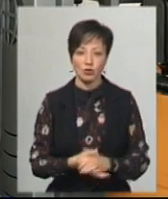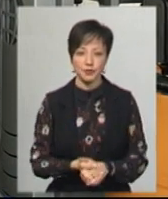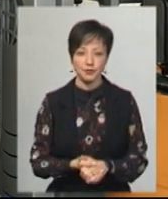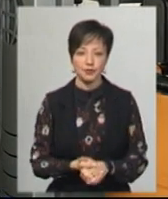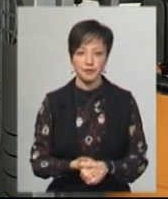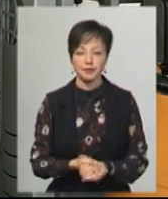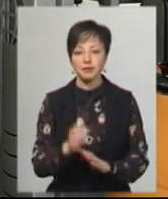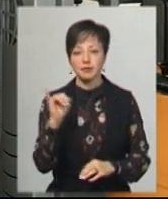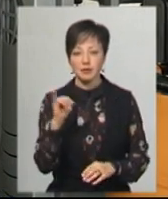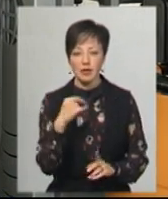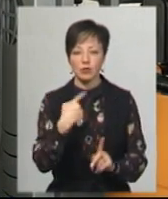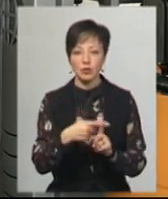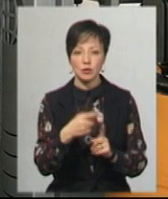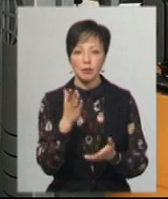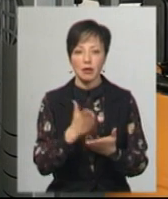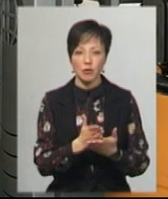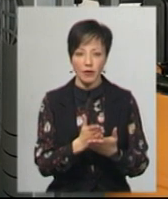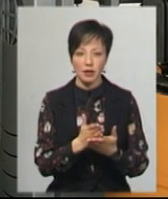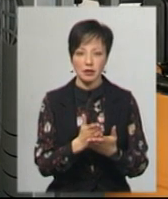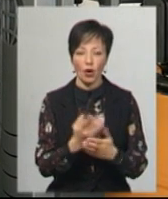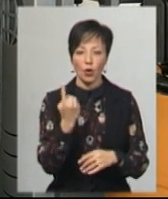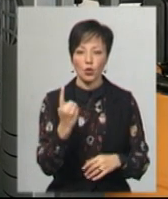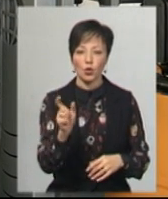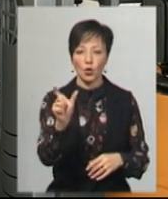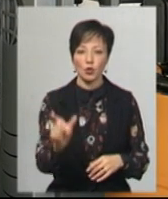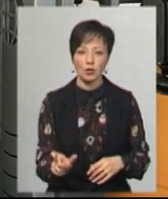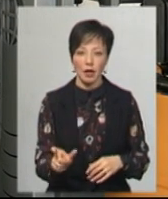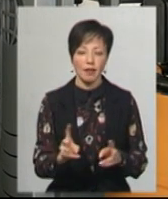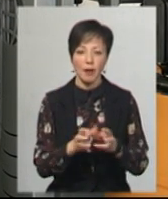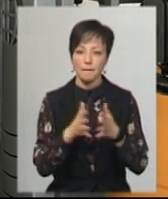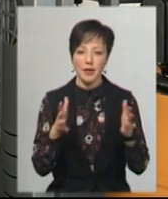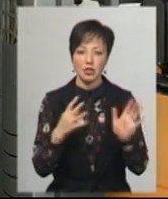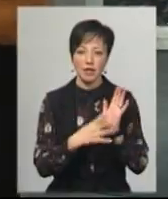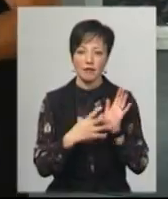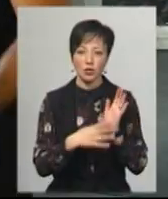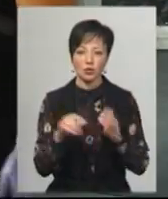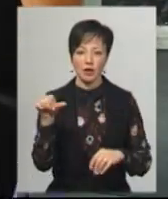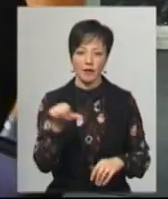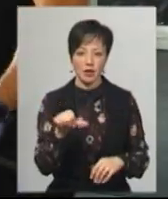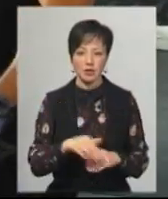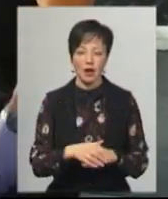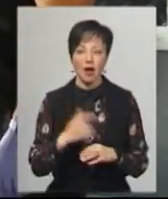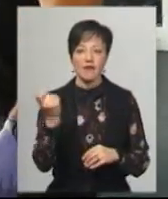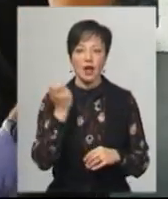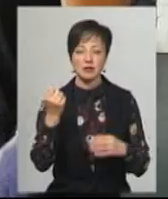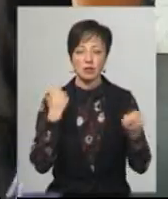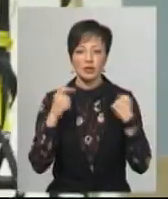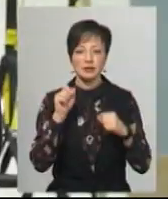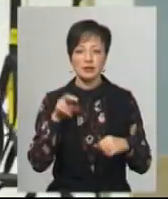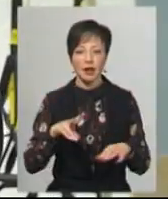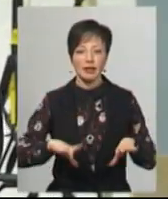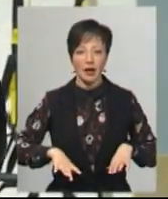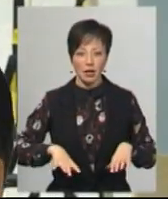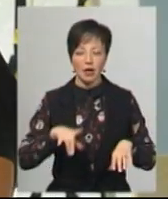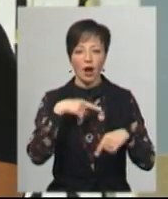одночасно. Ну і також перебування одної людини не більше 90 хвилин. Власник спортивного залу і тренер